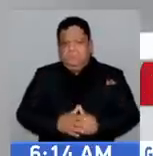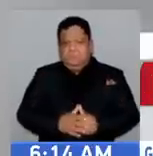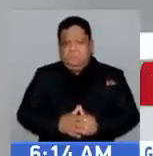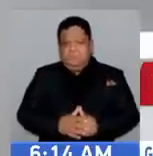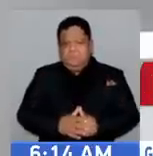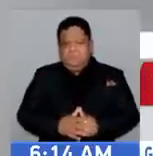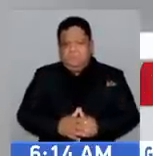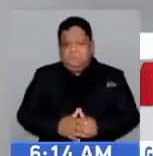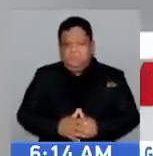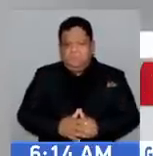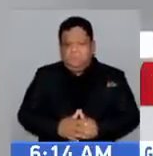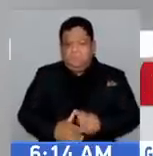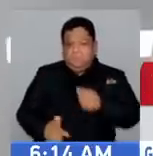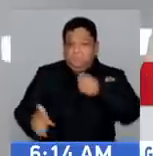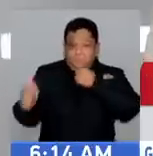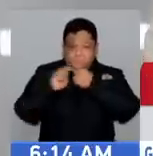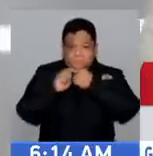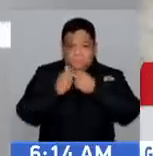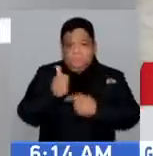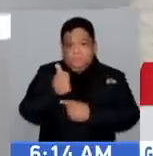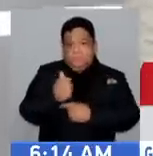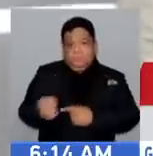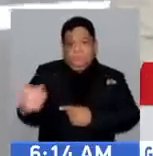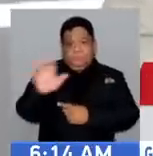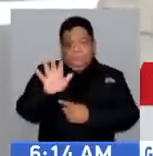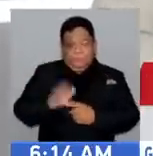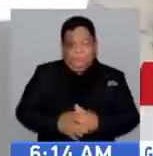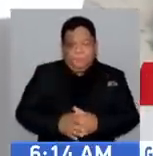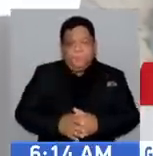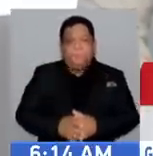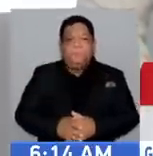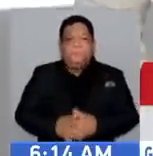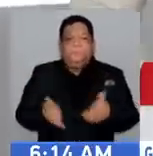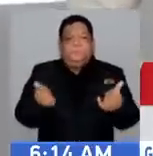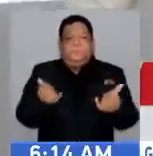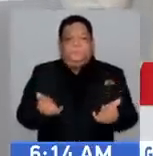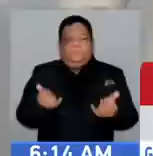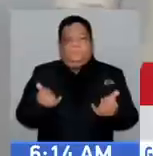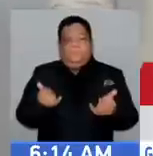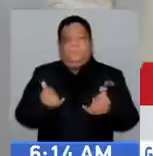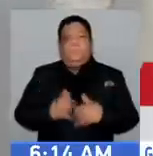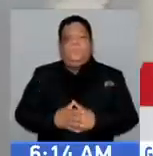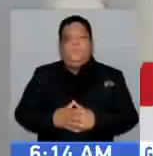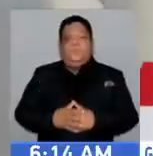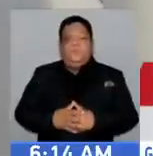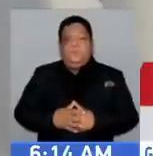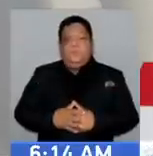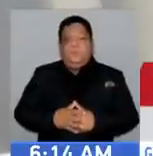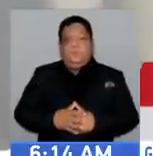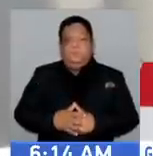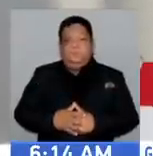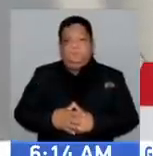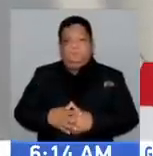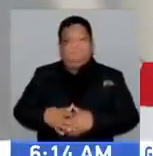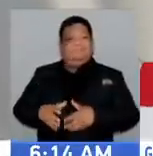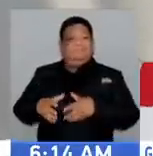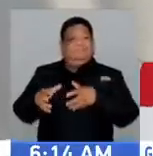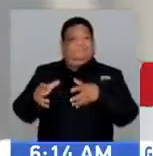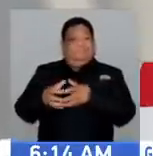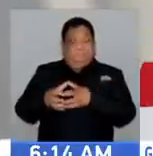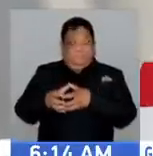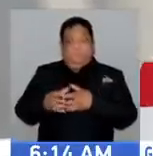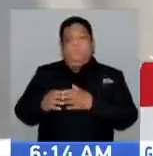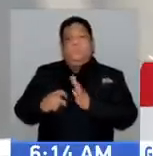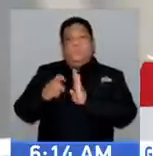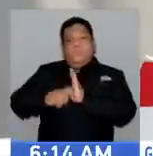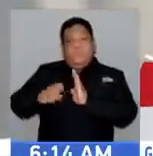Yes, Susan, good morning. Nagsagawa na nga ng inspeksyon ang Mines and Geosciences Bureau at CDRRMO sa lugar at